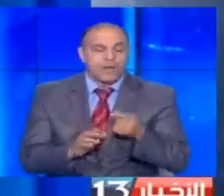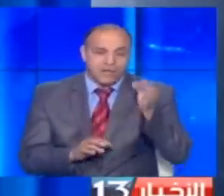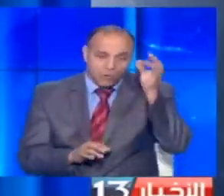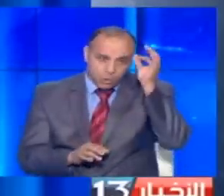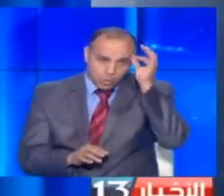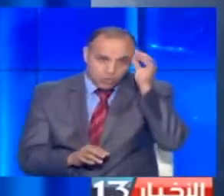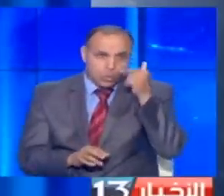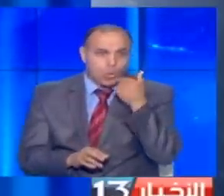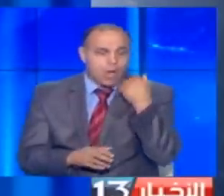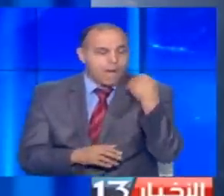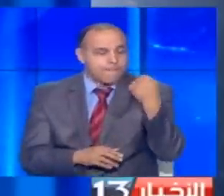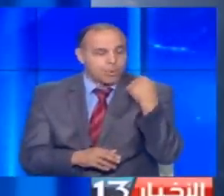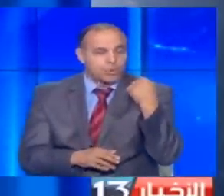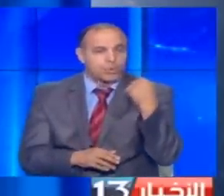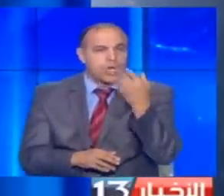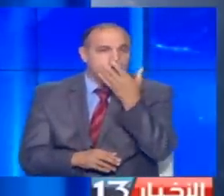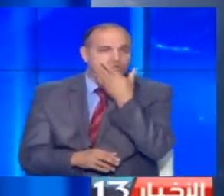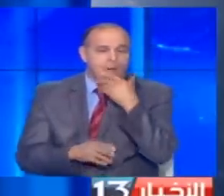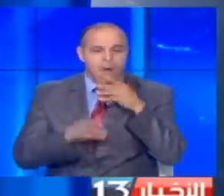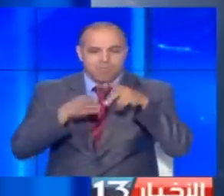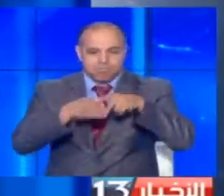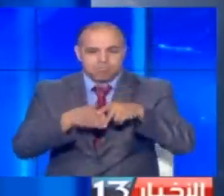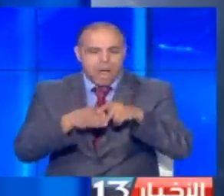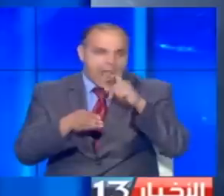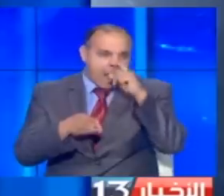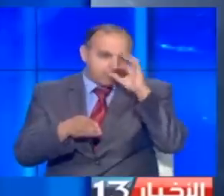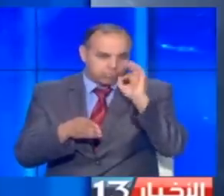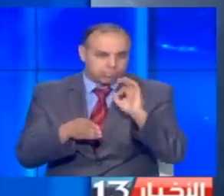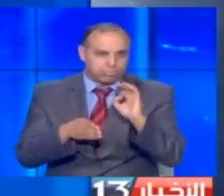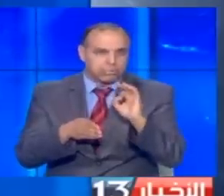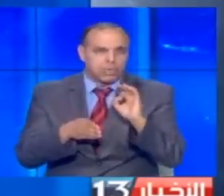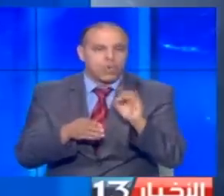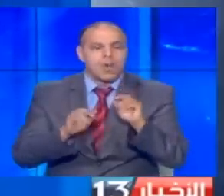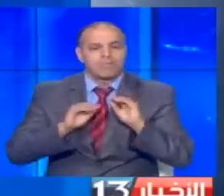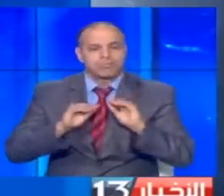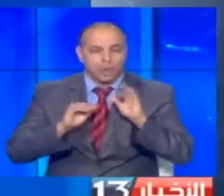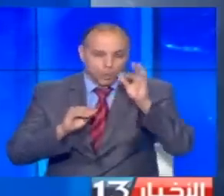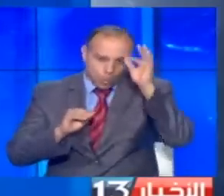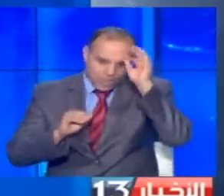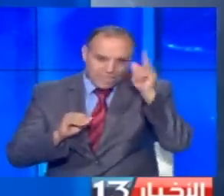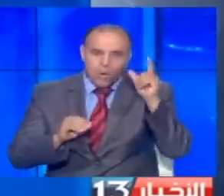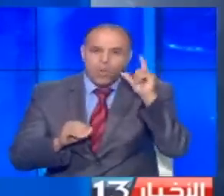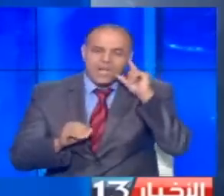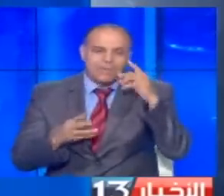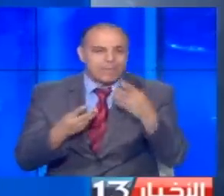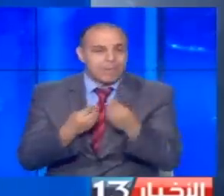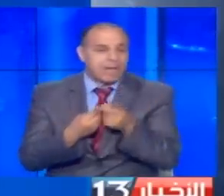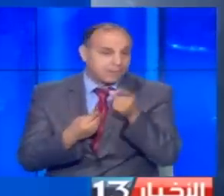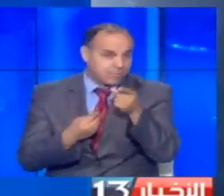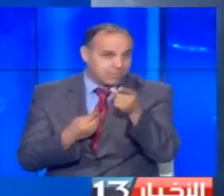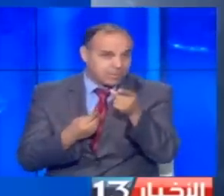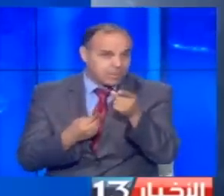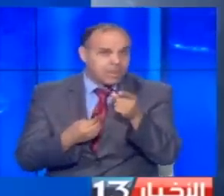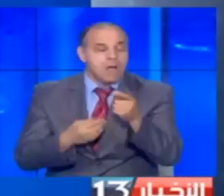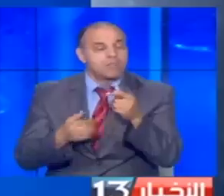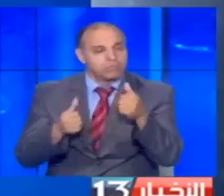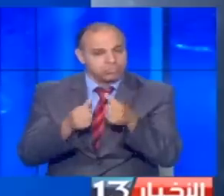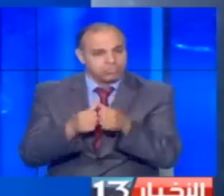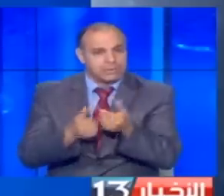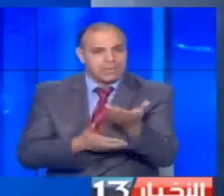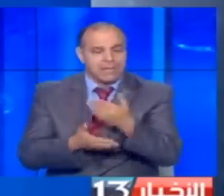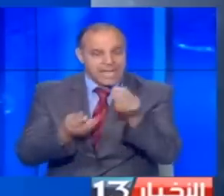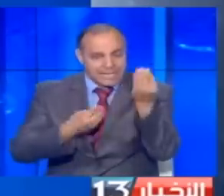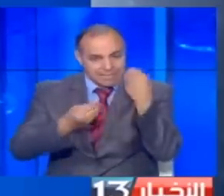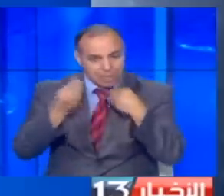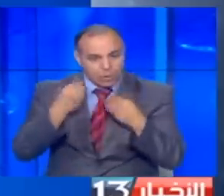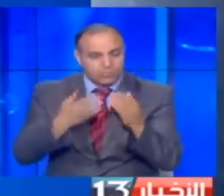تلتئم بطوله جمال الخيل العربيه الاصيله لفائده المربين التونسيين والليبيين في مناسبه لتبادل الخبرات